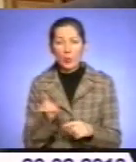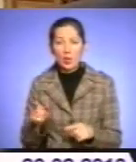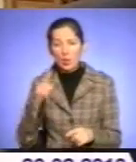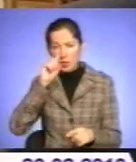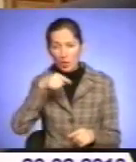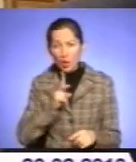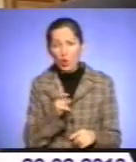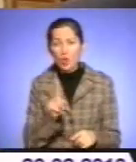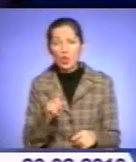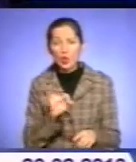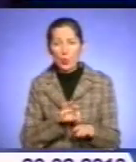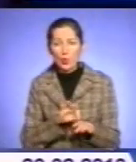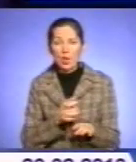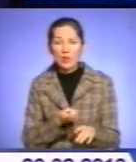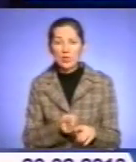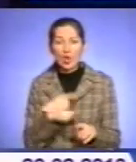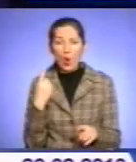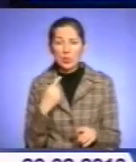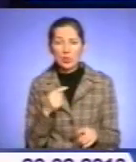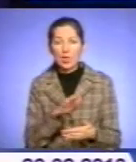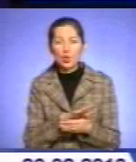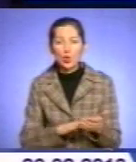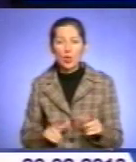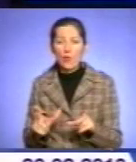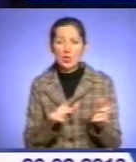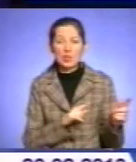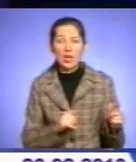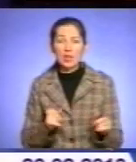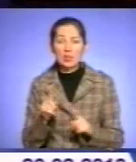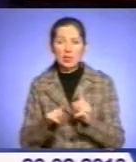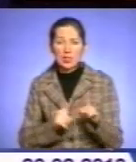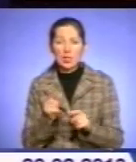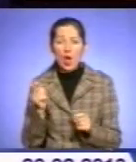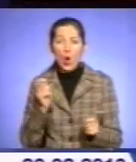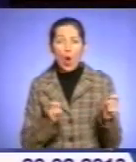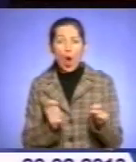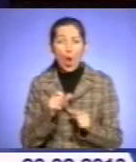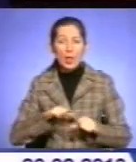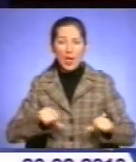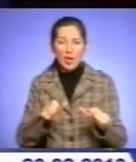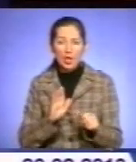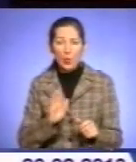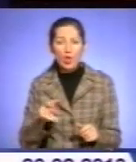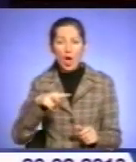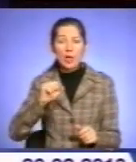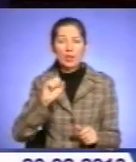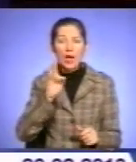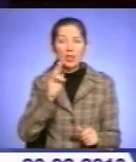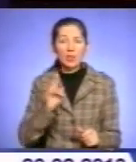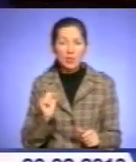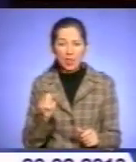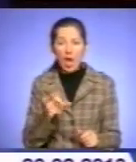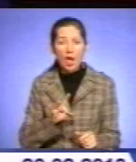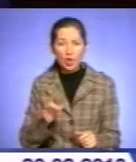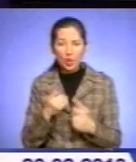що вболіває в цій області. Згодом виїзне засідання колеги обласної державної адміністрації відбулося в Лановецькому районі.